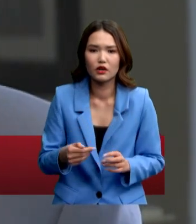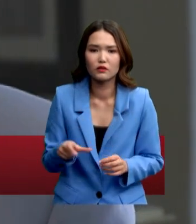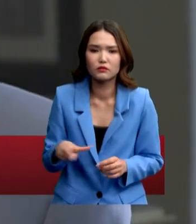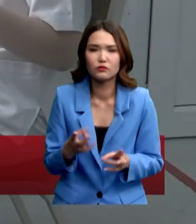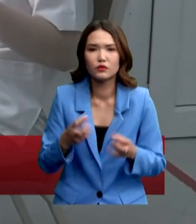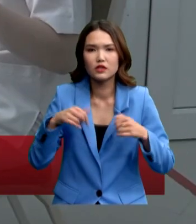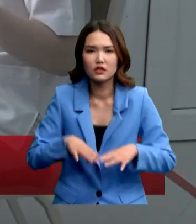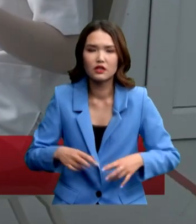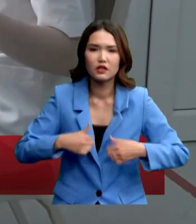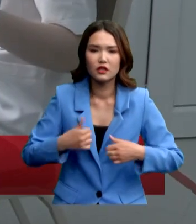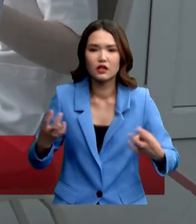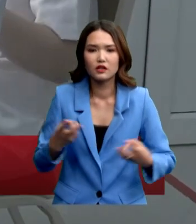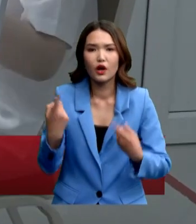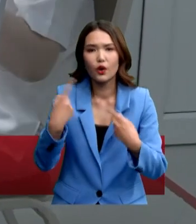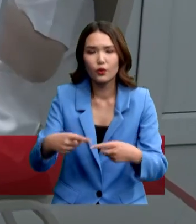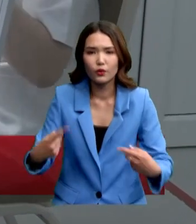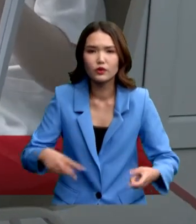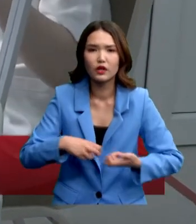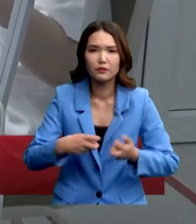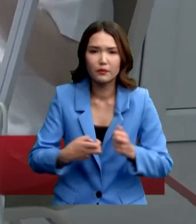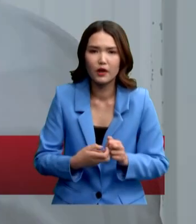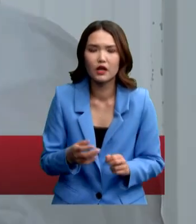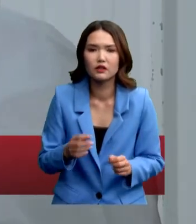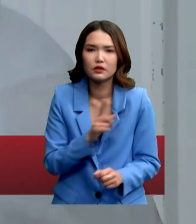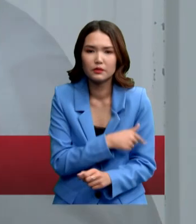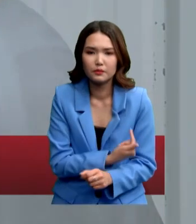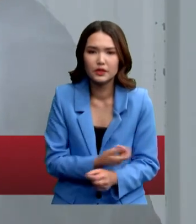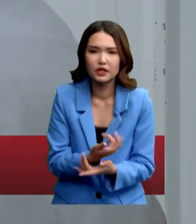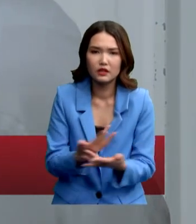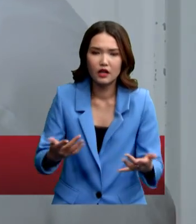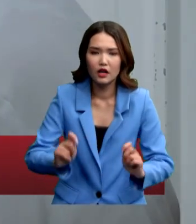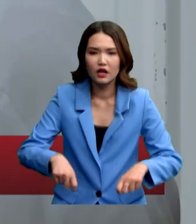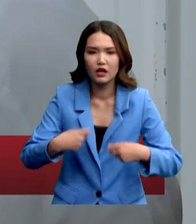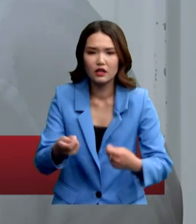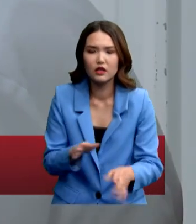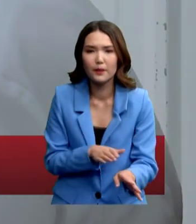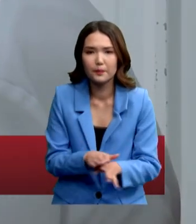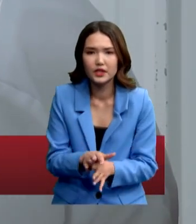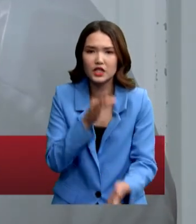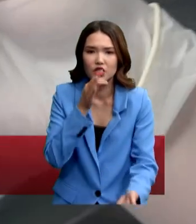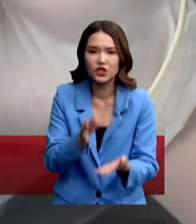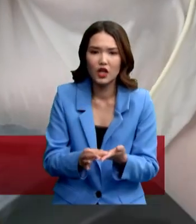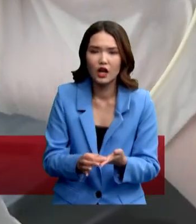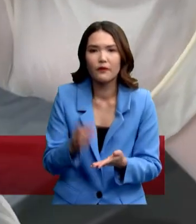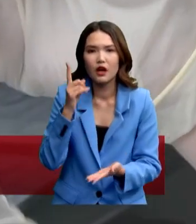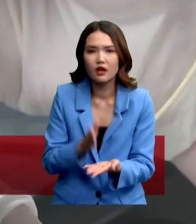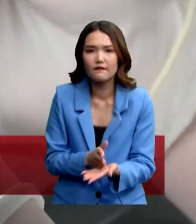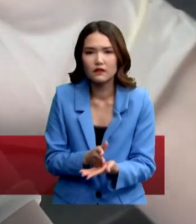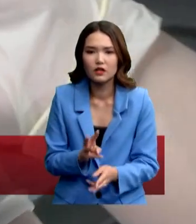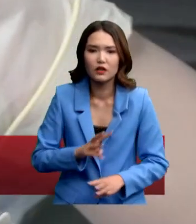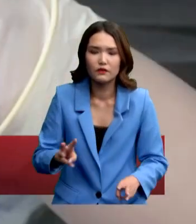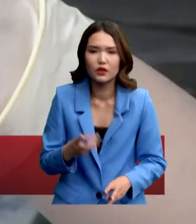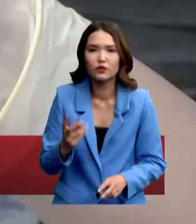шешім қабылдайды. Өзекті мәселеге қатысты медициналық өнімді жеткізуге міндетті қос бірдей жауапты ведомствоға сауал жолдадық.